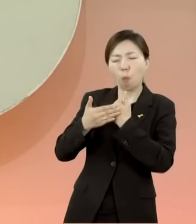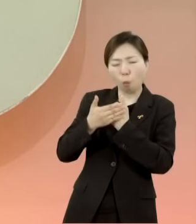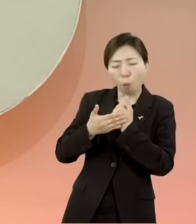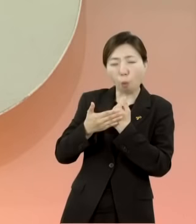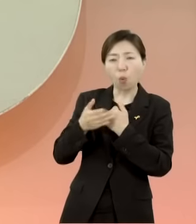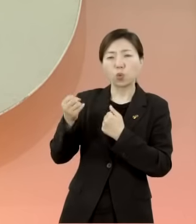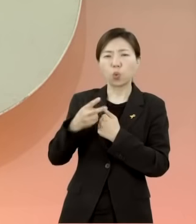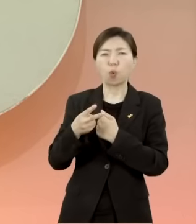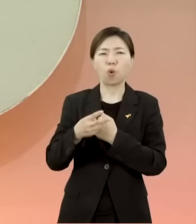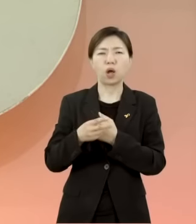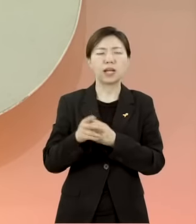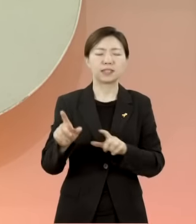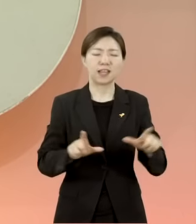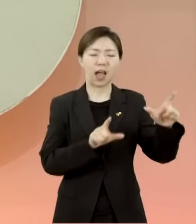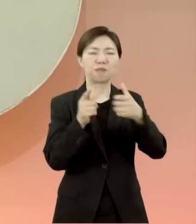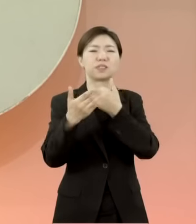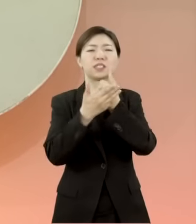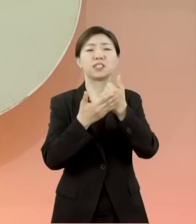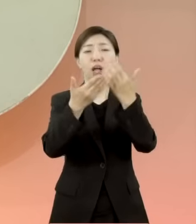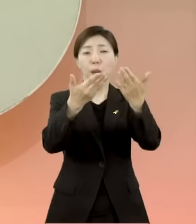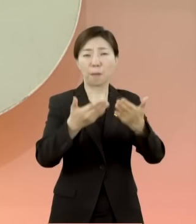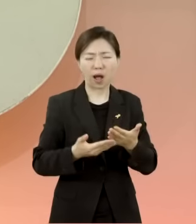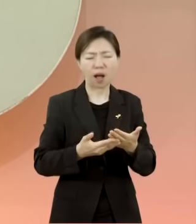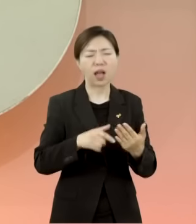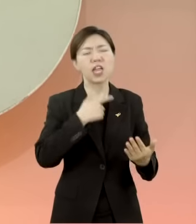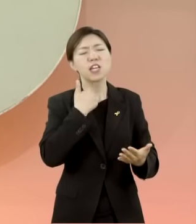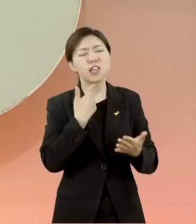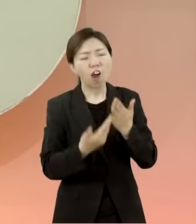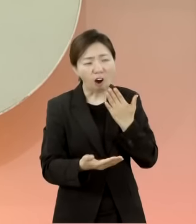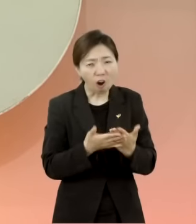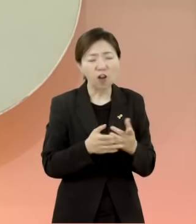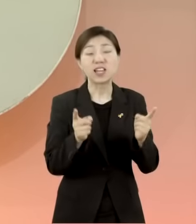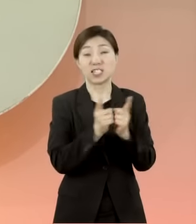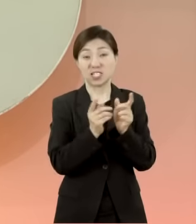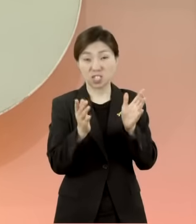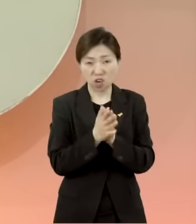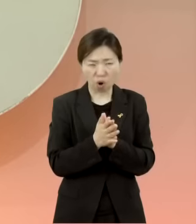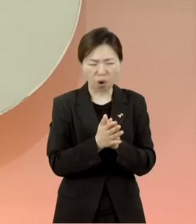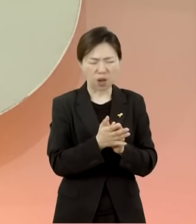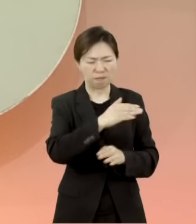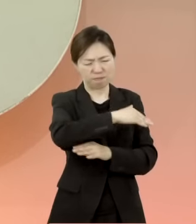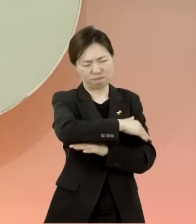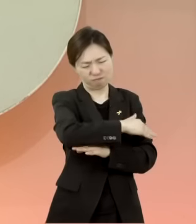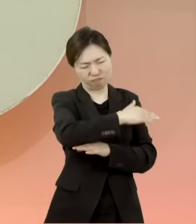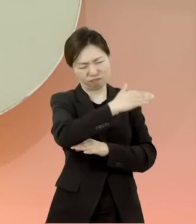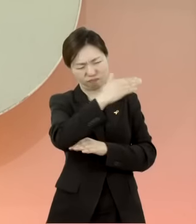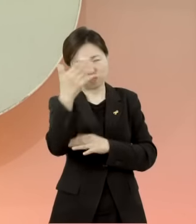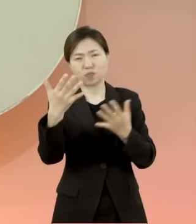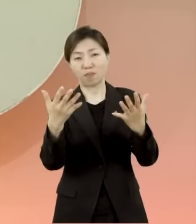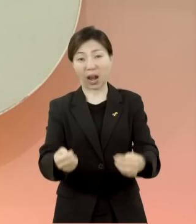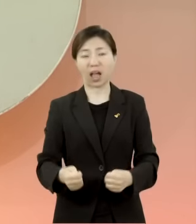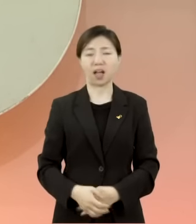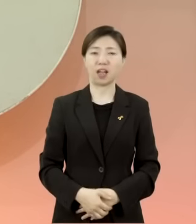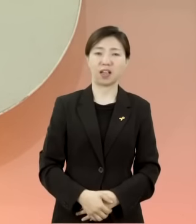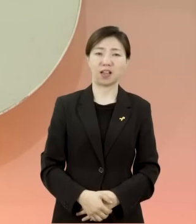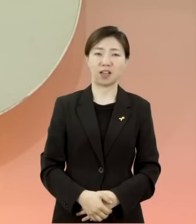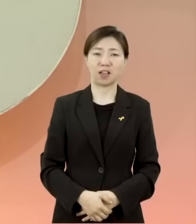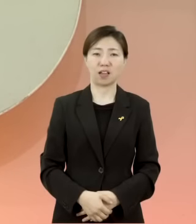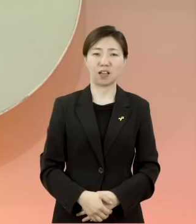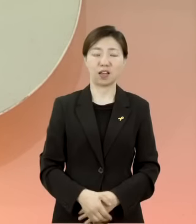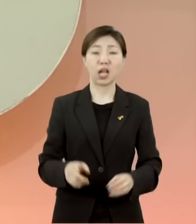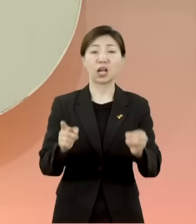보호받은 사례와 이런 가피 이야기 체험담이 이루 헤아릴 수 없이 많습니다